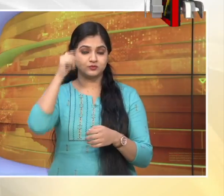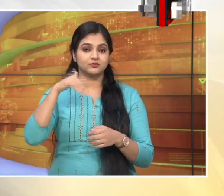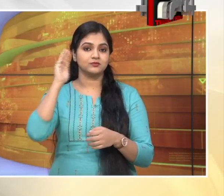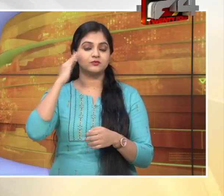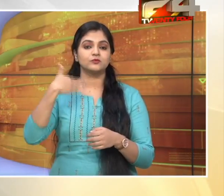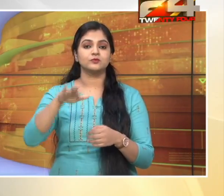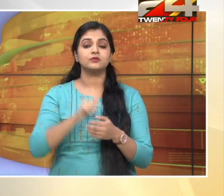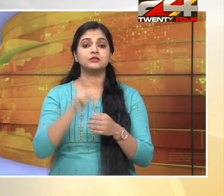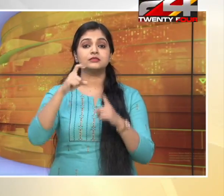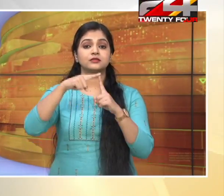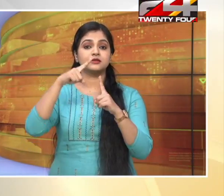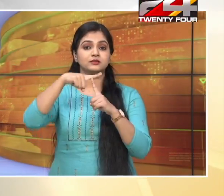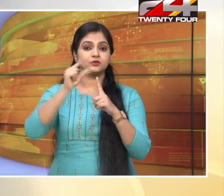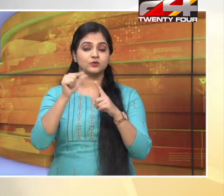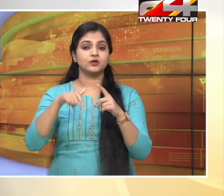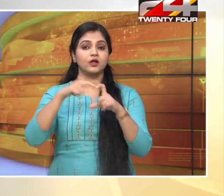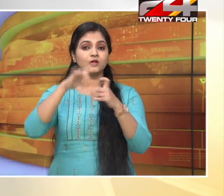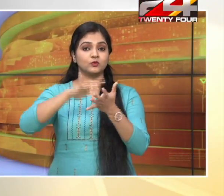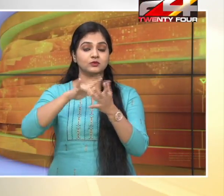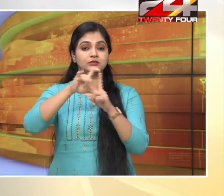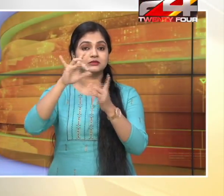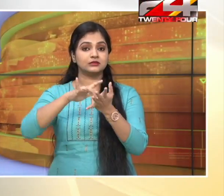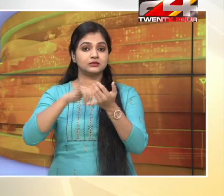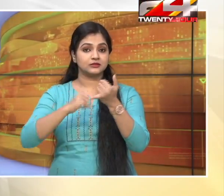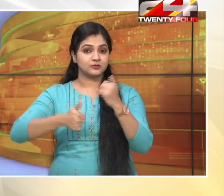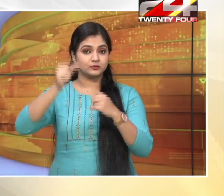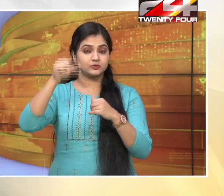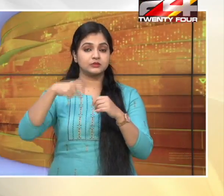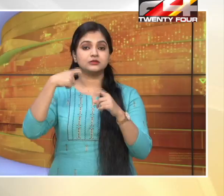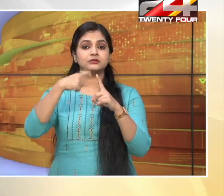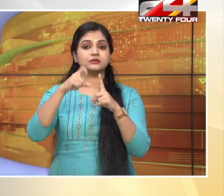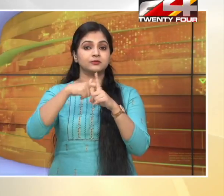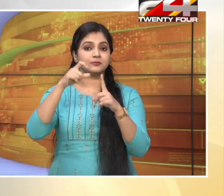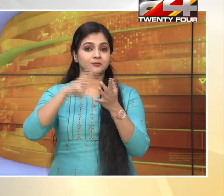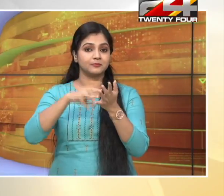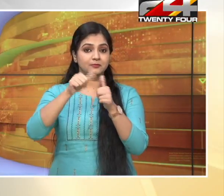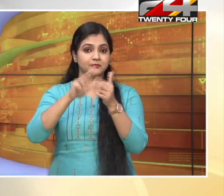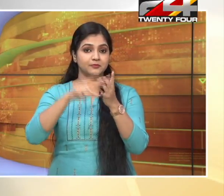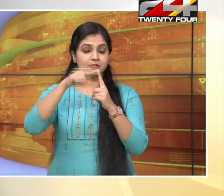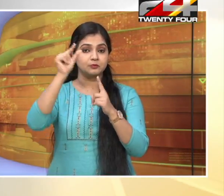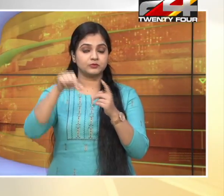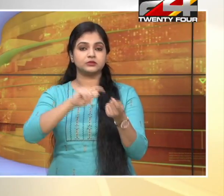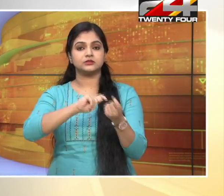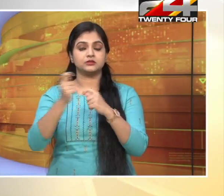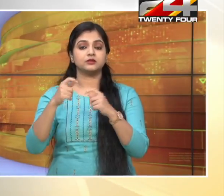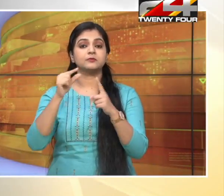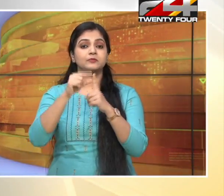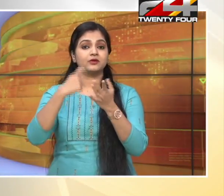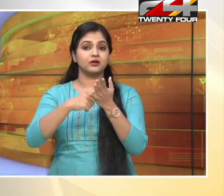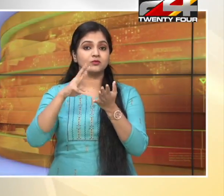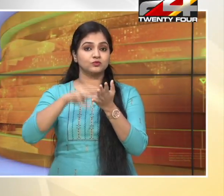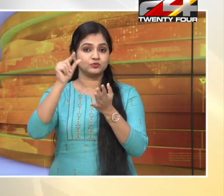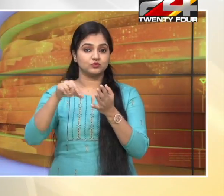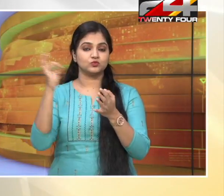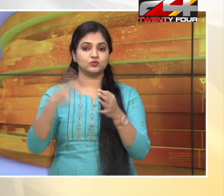സി ഐ ടി യു എറണാകുളം ജില്ലാ സെക്രട്ടറി സ്ഥാനത്ത് നിന്ന് സി കെ മണിശങ്കറിനെ മാറ്റിയിരിക്കുന്നു. പി ആർ മുരളീധരൻ പുതിയ ജില്ലാ സെക്രട്ടറിയാകും. ഇന്ന് ചേർന്ന